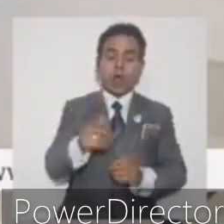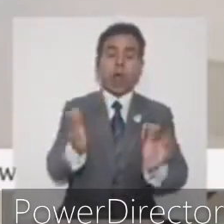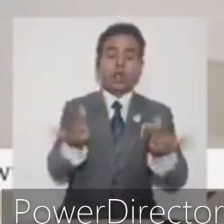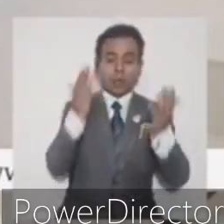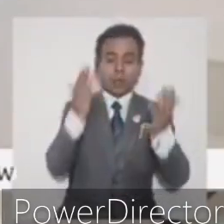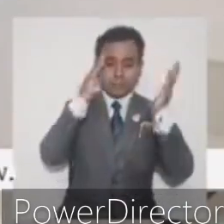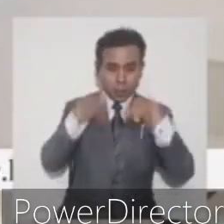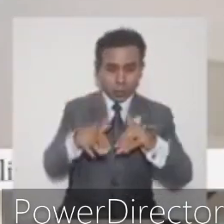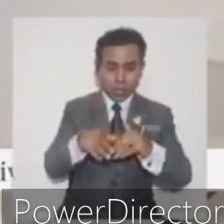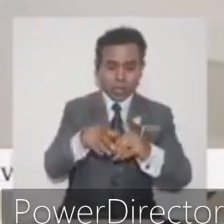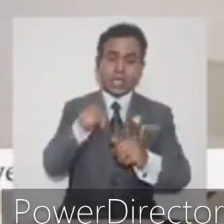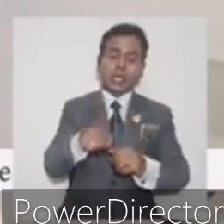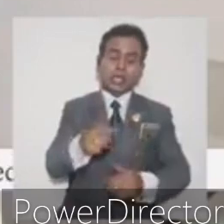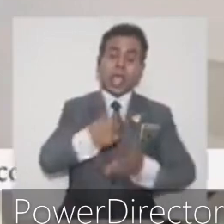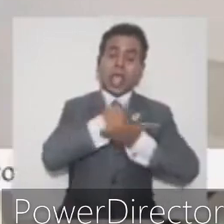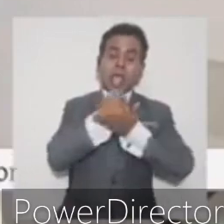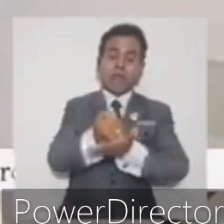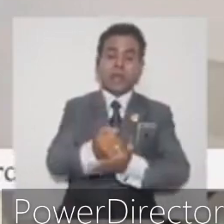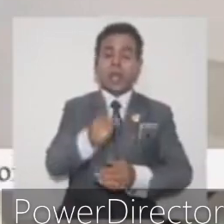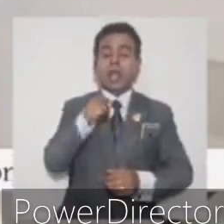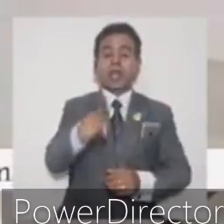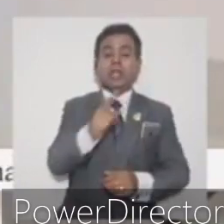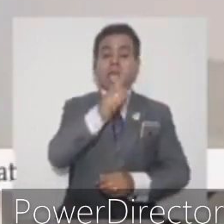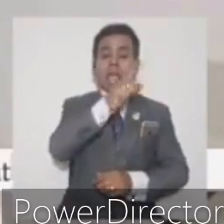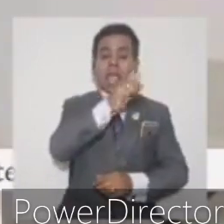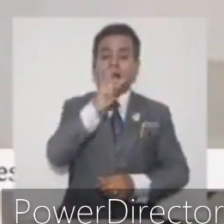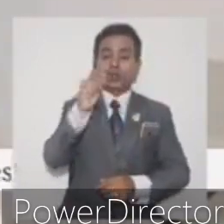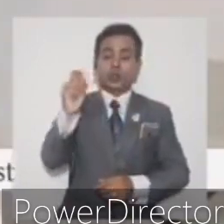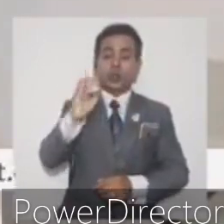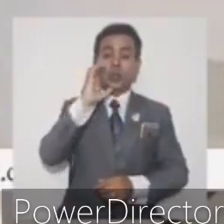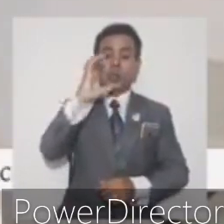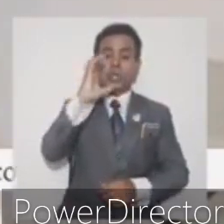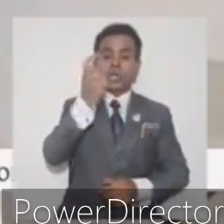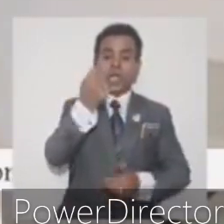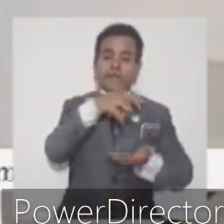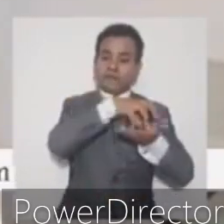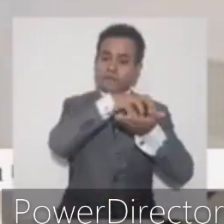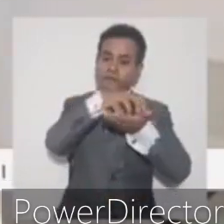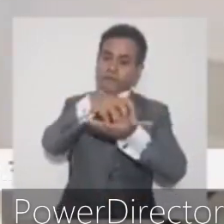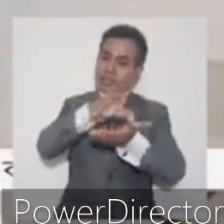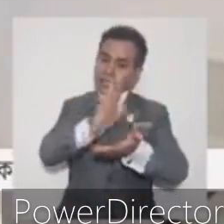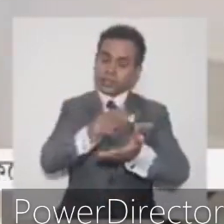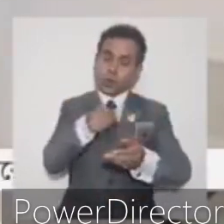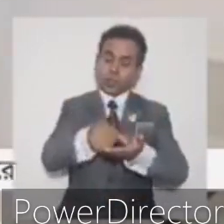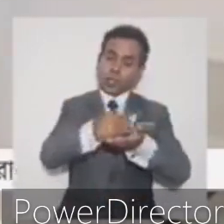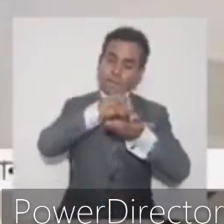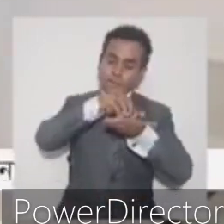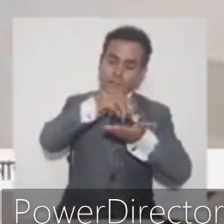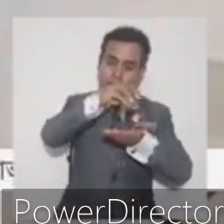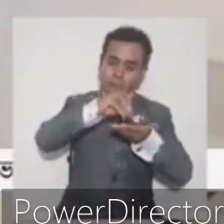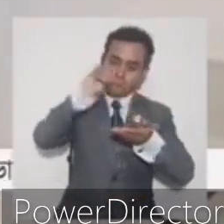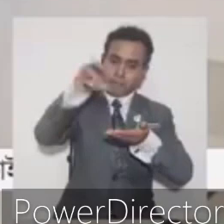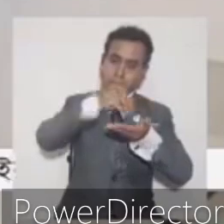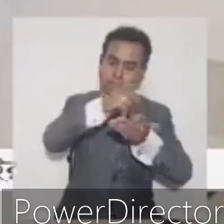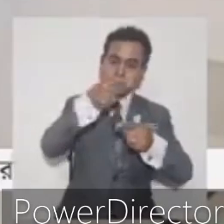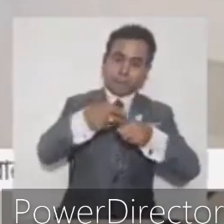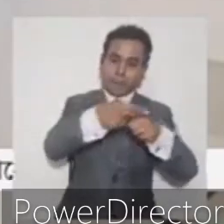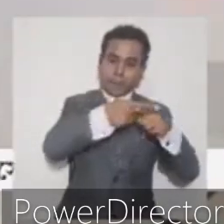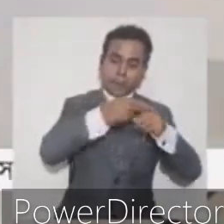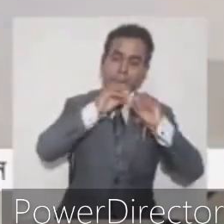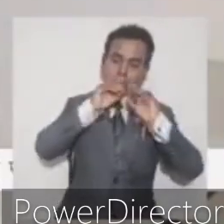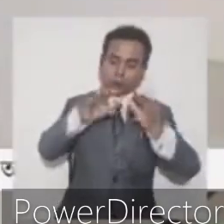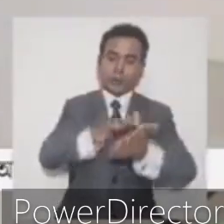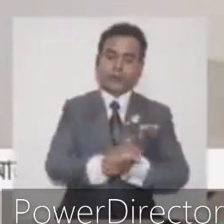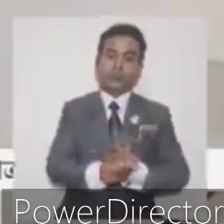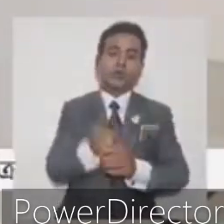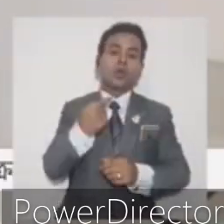ঘোষণা দিয়েছেন। আমি গত 24 ঘন্টার পরিস্থিতি এখন আপনাদের সামনে তুলে